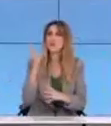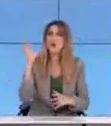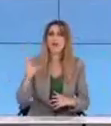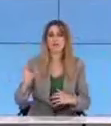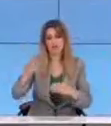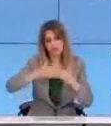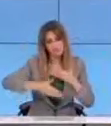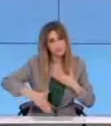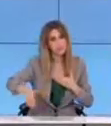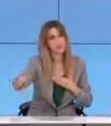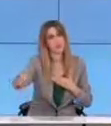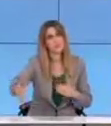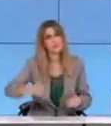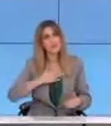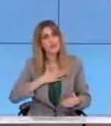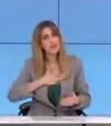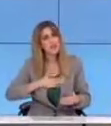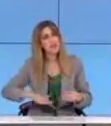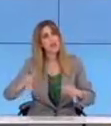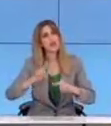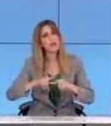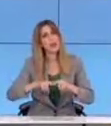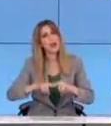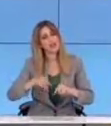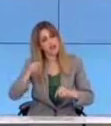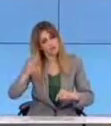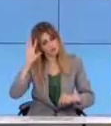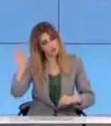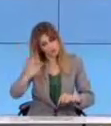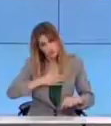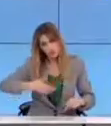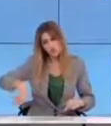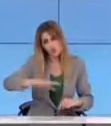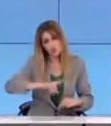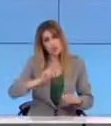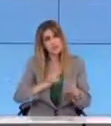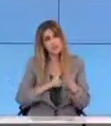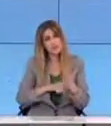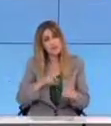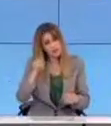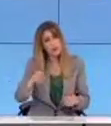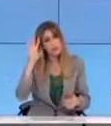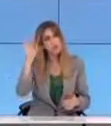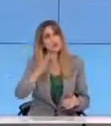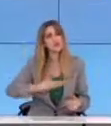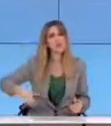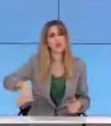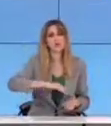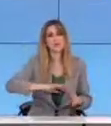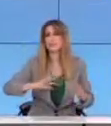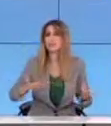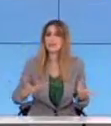Ελλάδα, και αυτός είναι ο στόχος μας, πρέπει να είναι ο στόχος μας, να κάνουμε την Ελλάδα